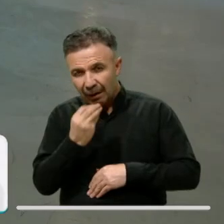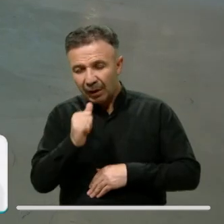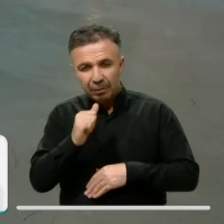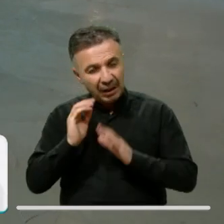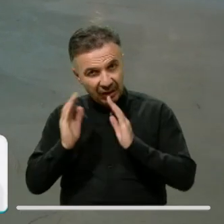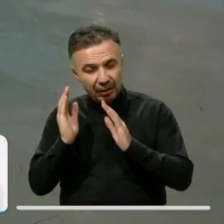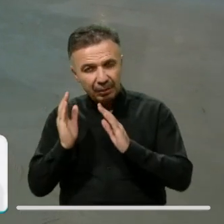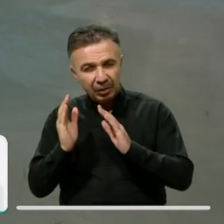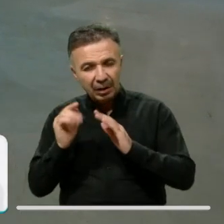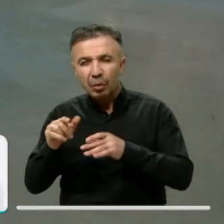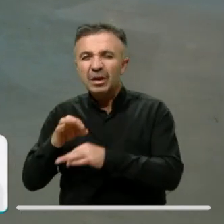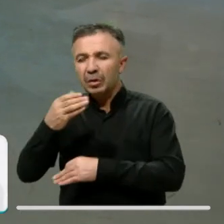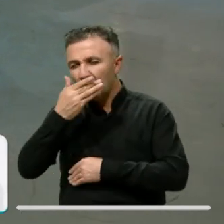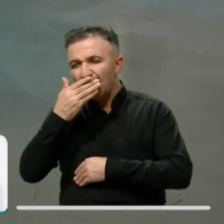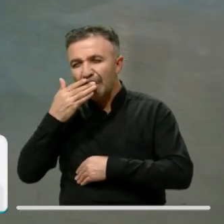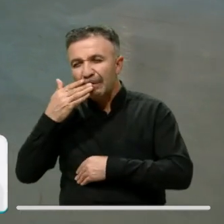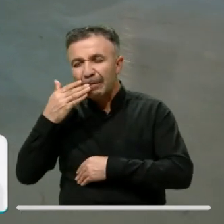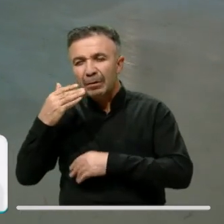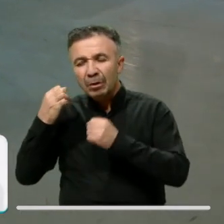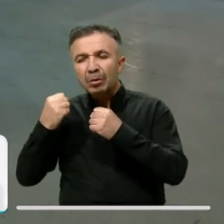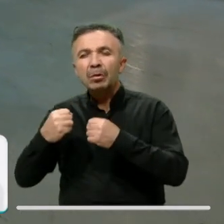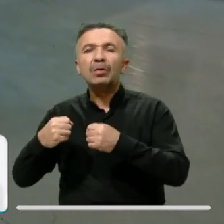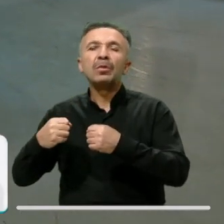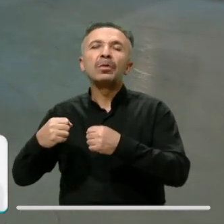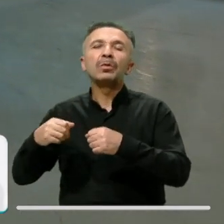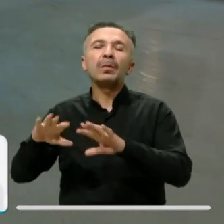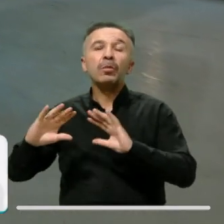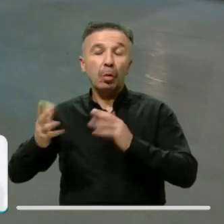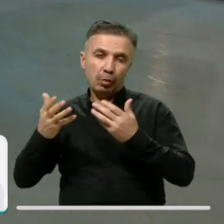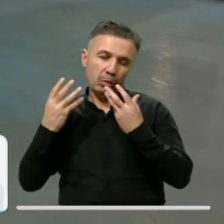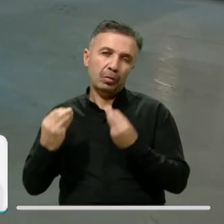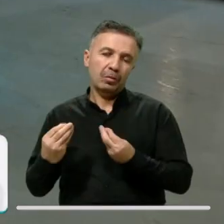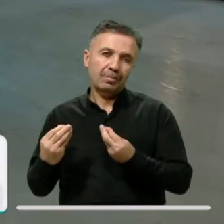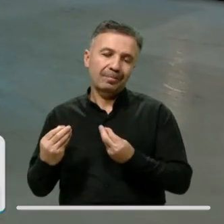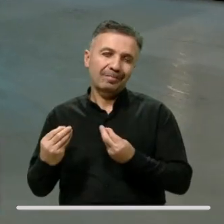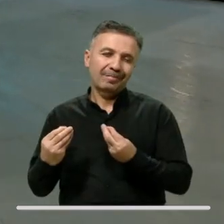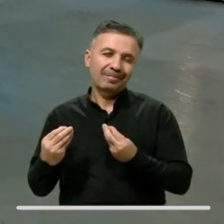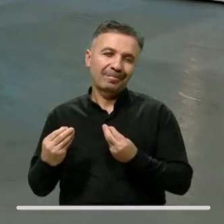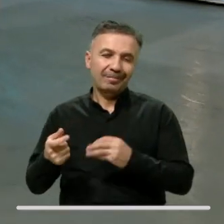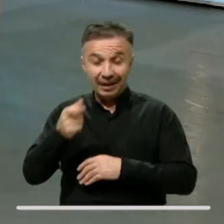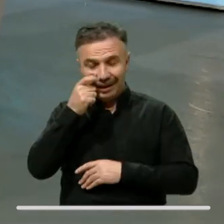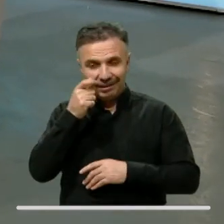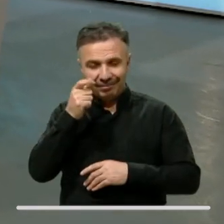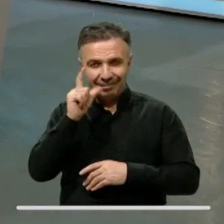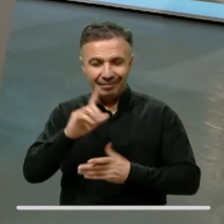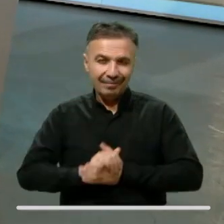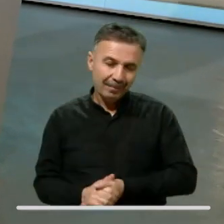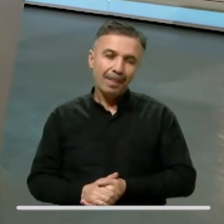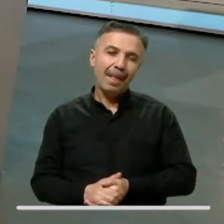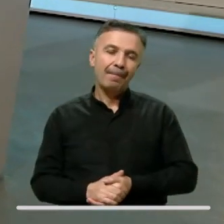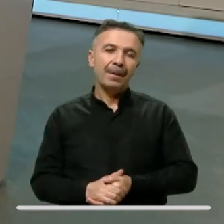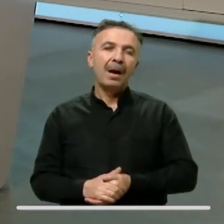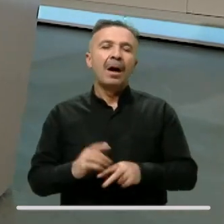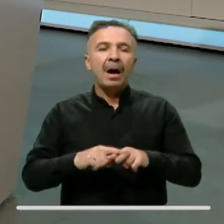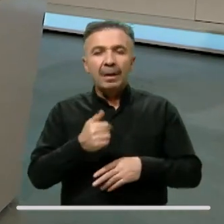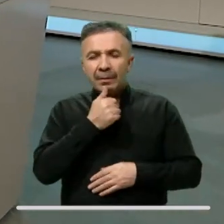bunun orucu geçerli değildir. Tutmuş olduğu kefaretlerde bozulmuş olur. Eyvallah hocam. İnşallah dikkat ederler. Ahmet